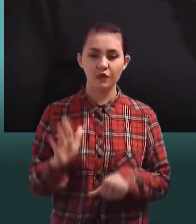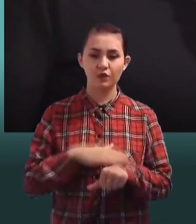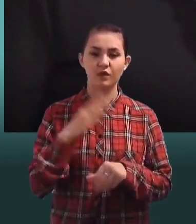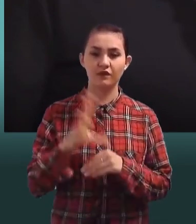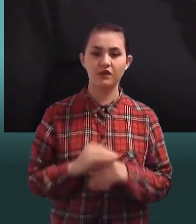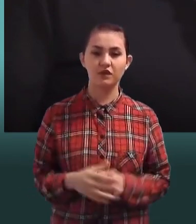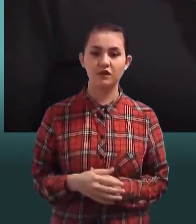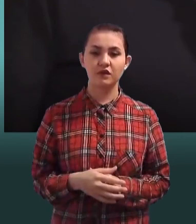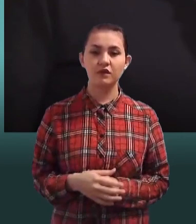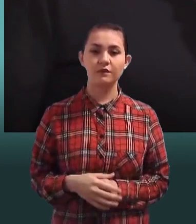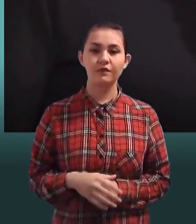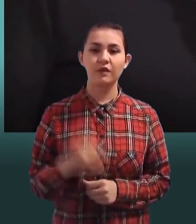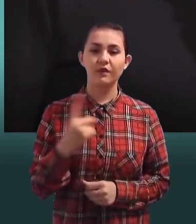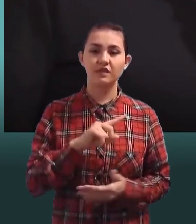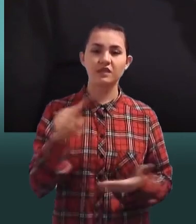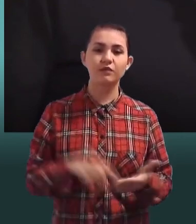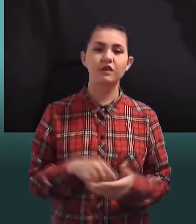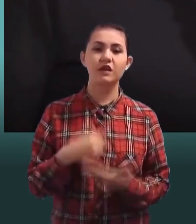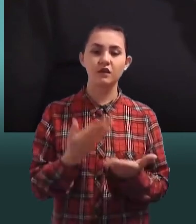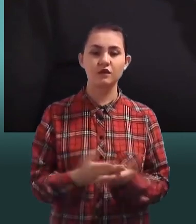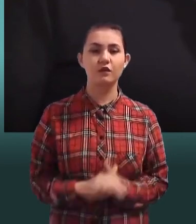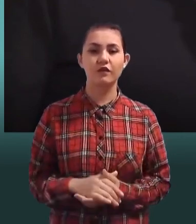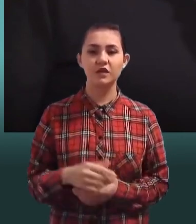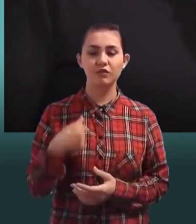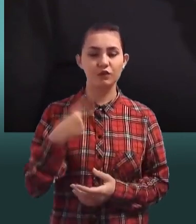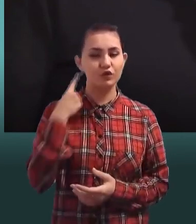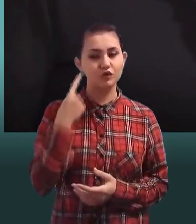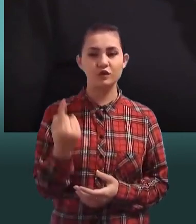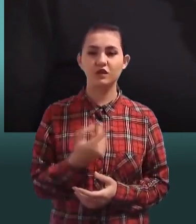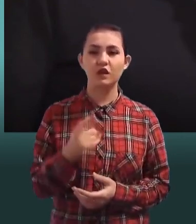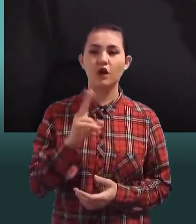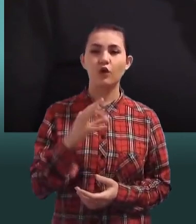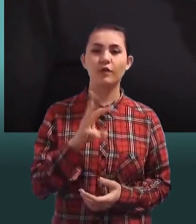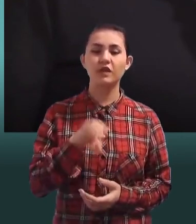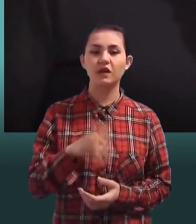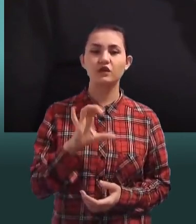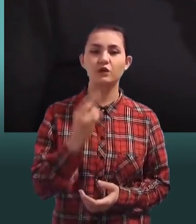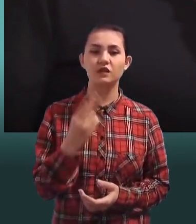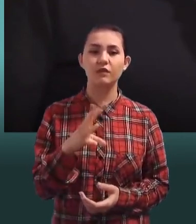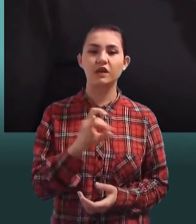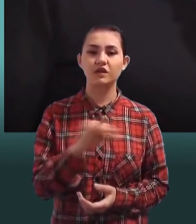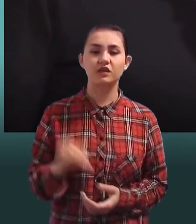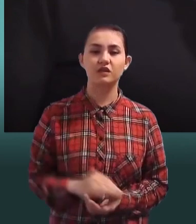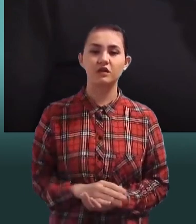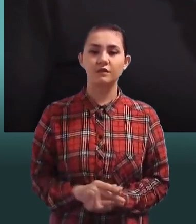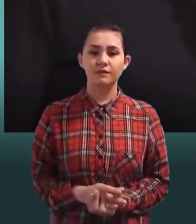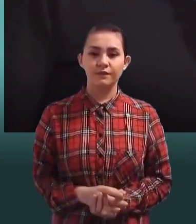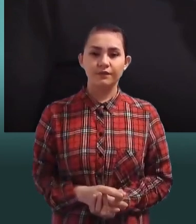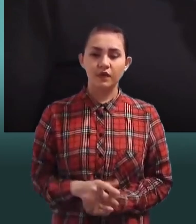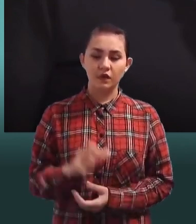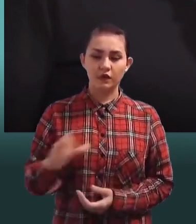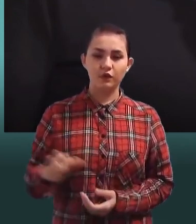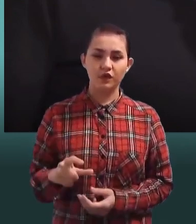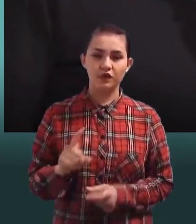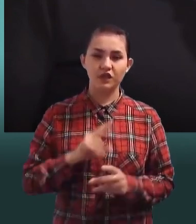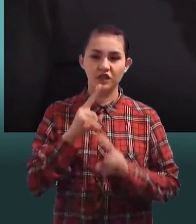Пане Сергію, перше запитання, звісно, до вас. Ми ось почули тільки що коментарі соцмереж. Здебільшого люди скаржаться